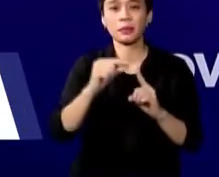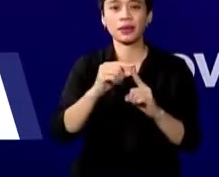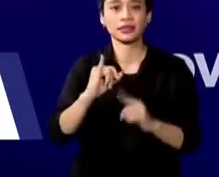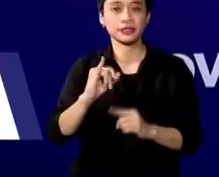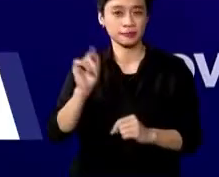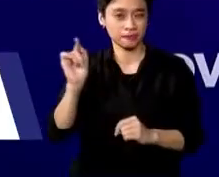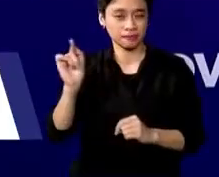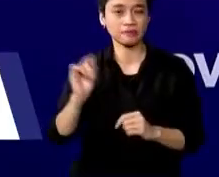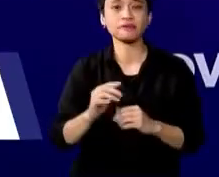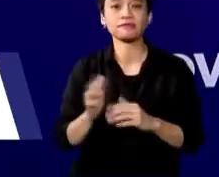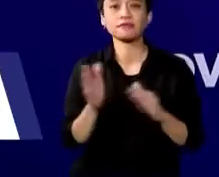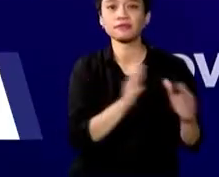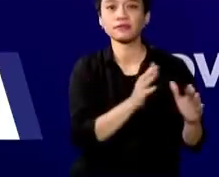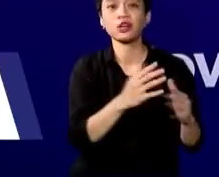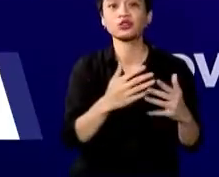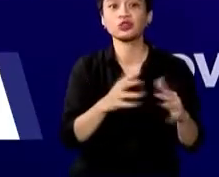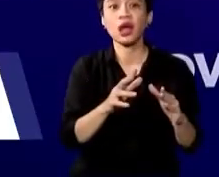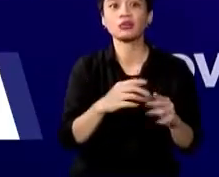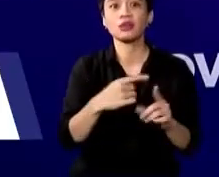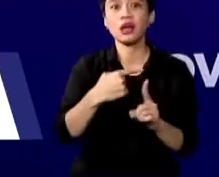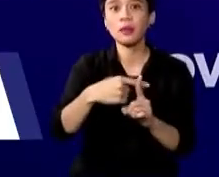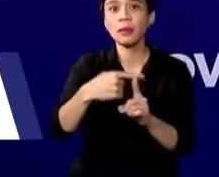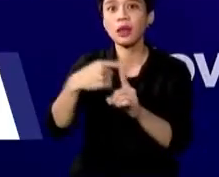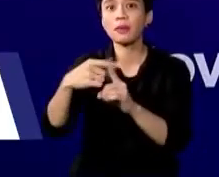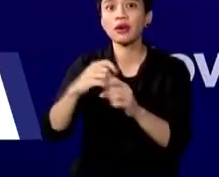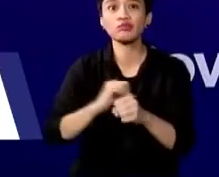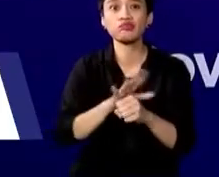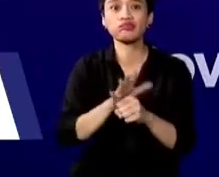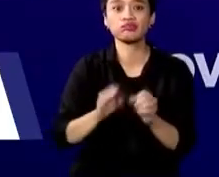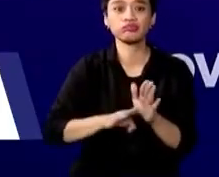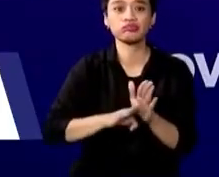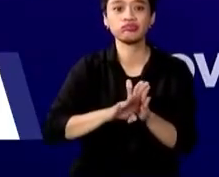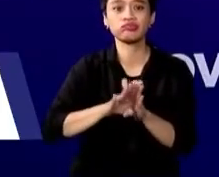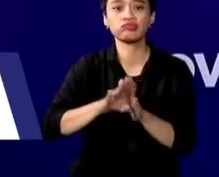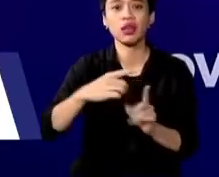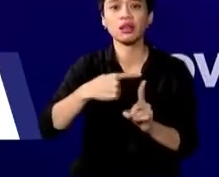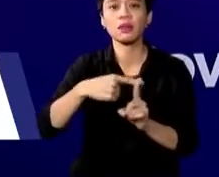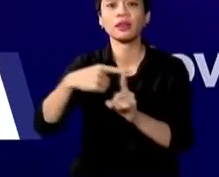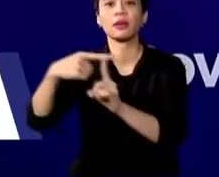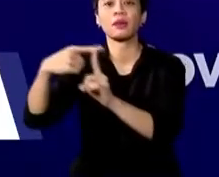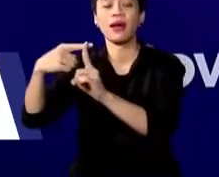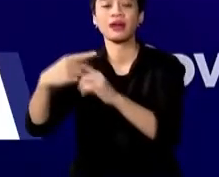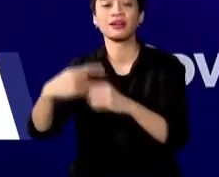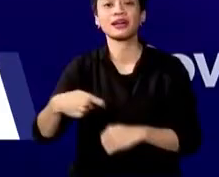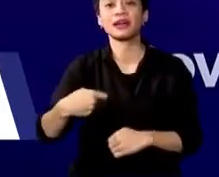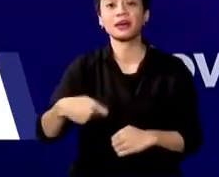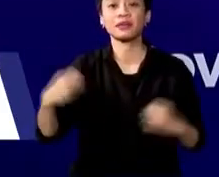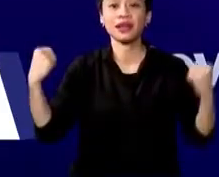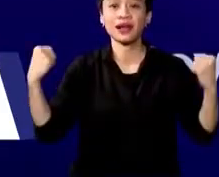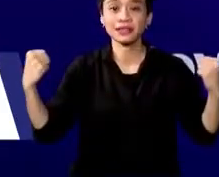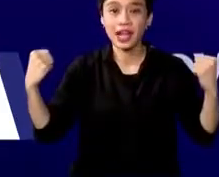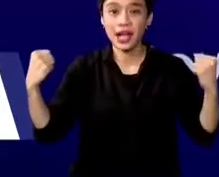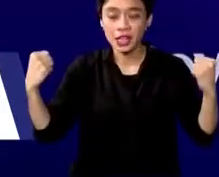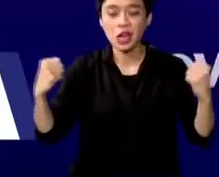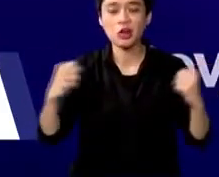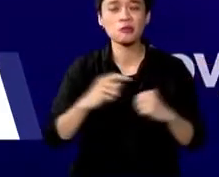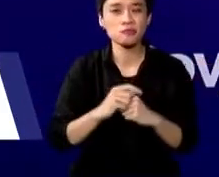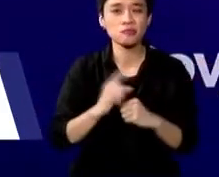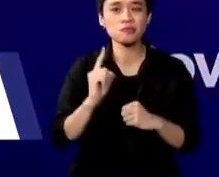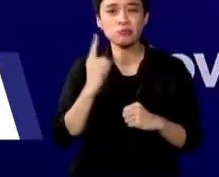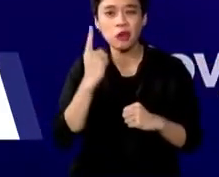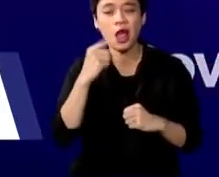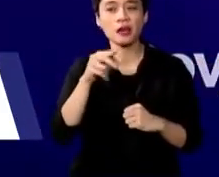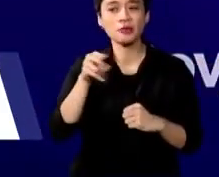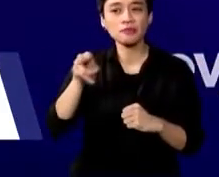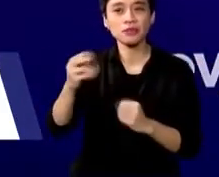kasus imported cases bertambah dan kemudian Kementerian Kesehatan mengaktifkan Kantor Kesehatan